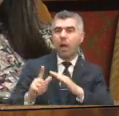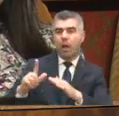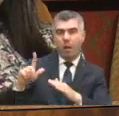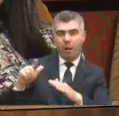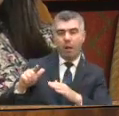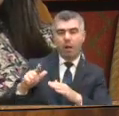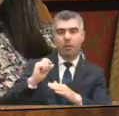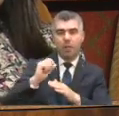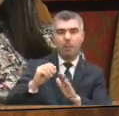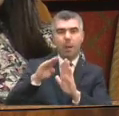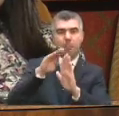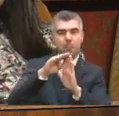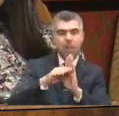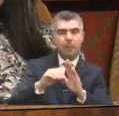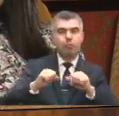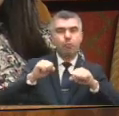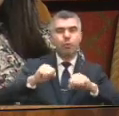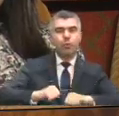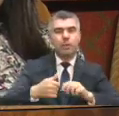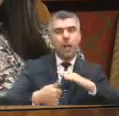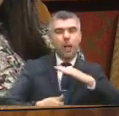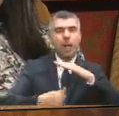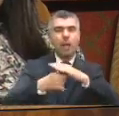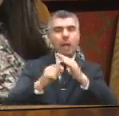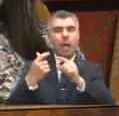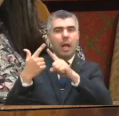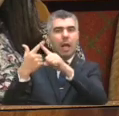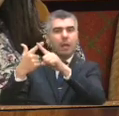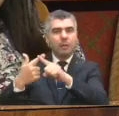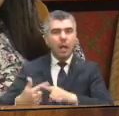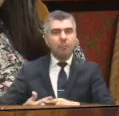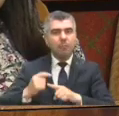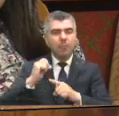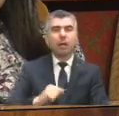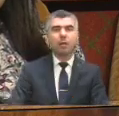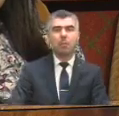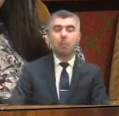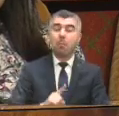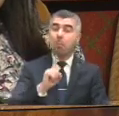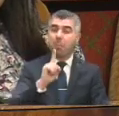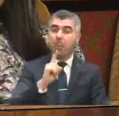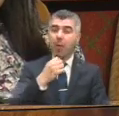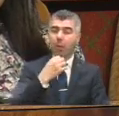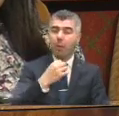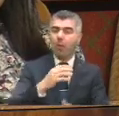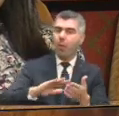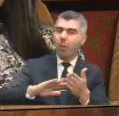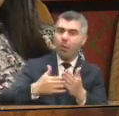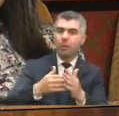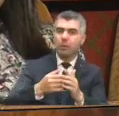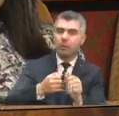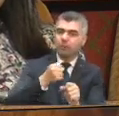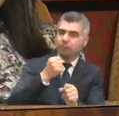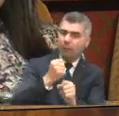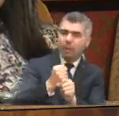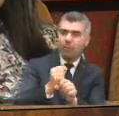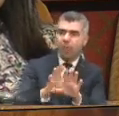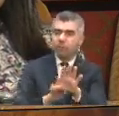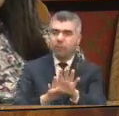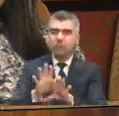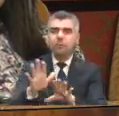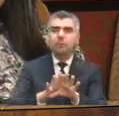ومحاربتها، المجلس الأعلى للحسابات ومجلس المنافسة. إلا أنه وبالرغم من المجهودات فإن